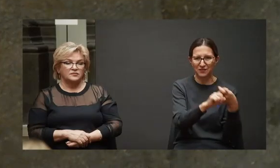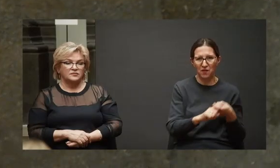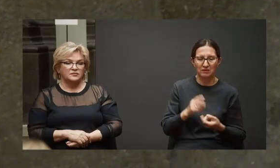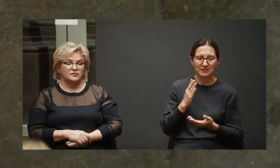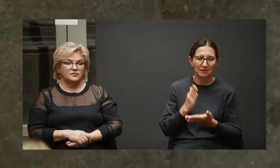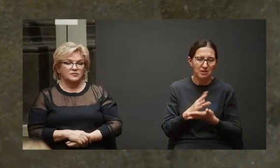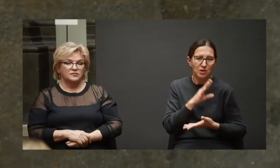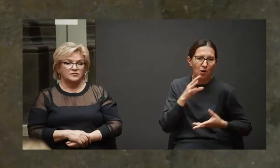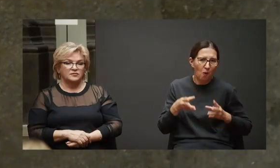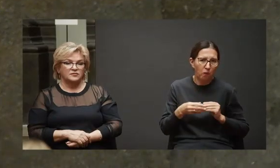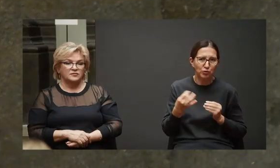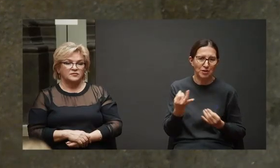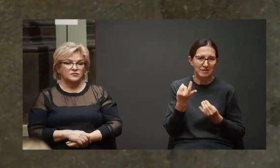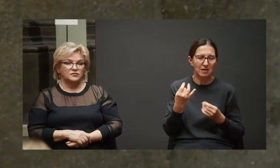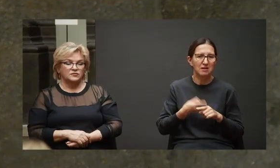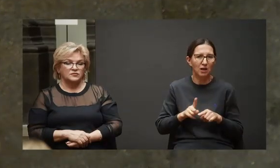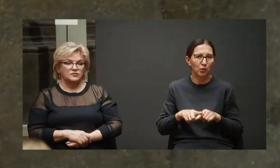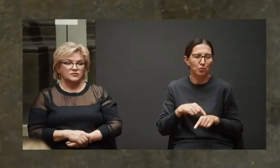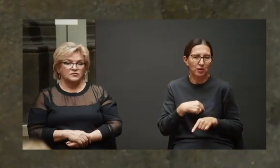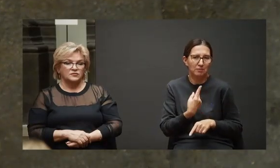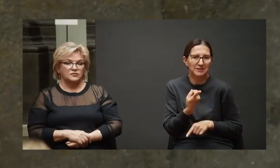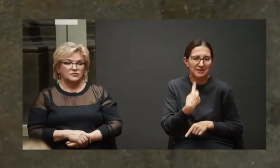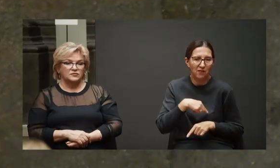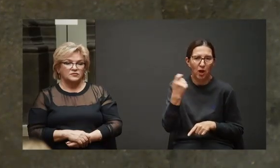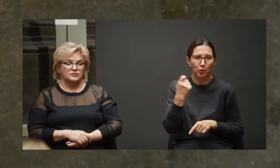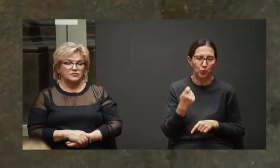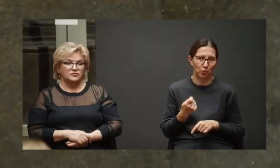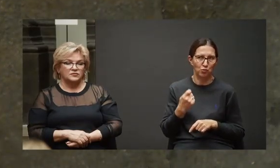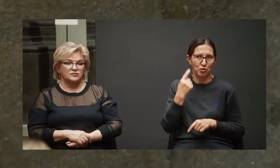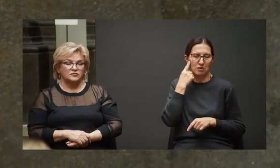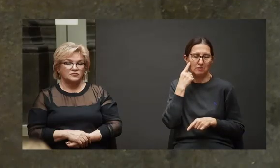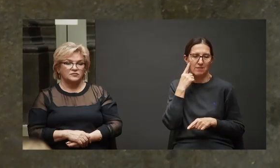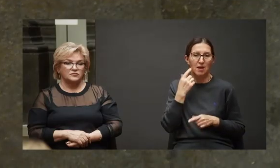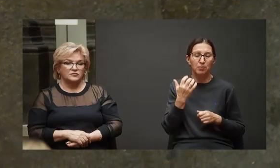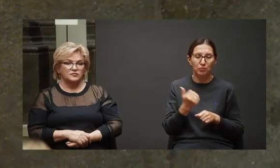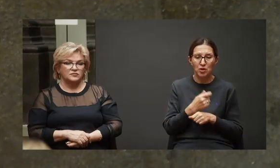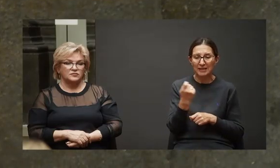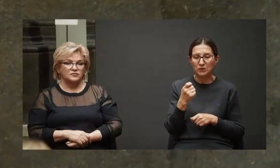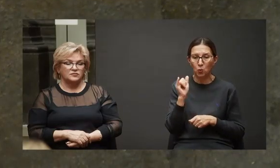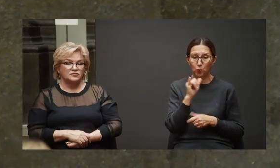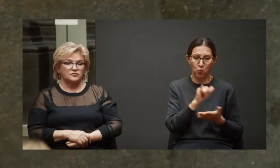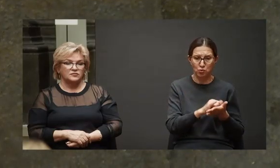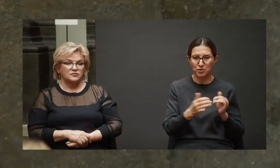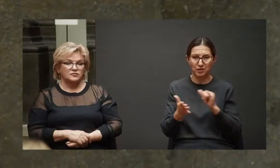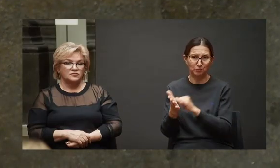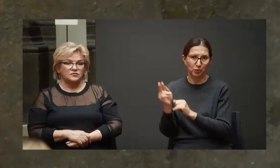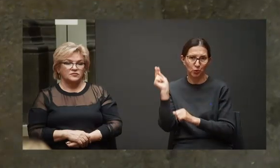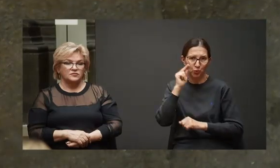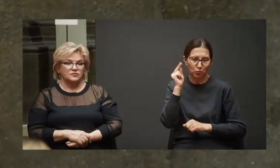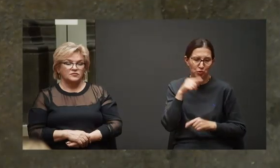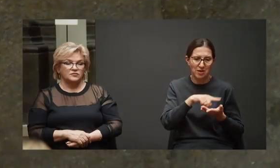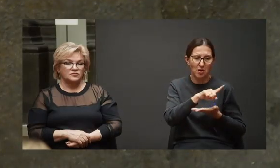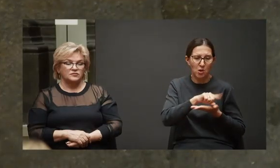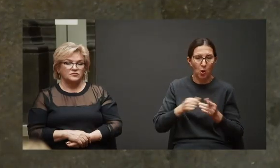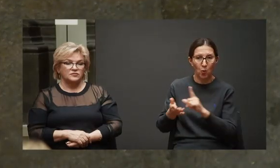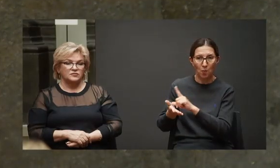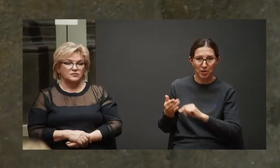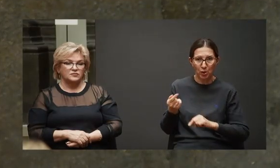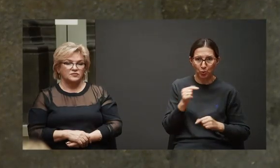который движет художниками. Понятно, что художники учатся друг у друга и копируют, да, так сказать,